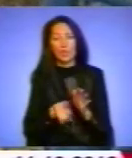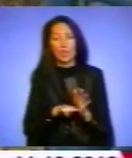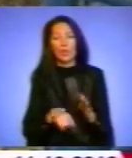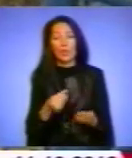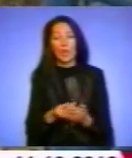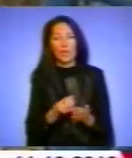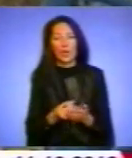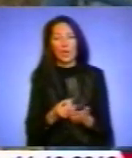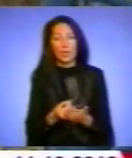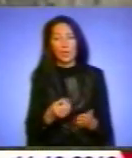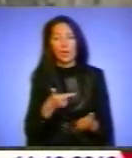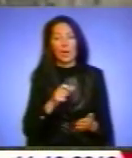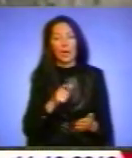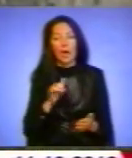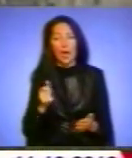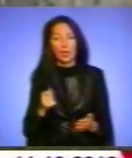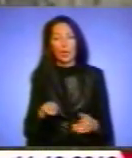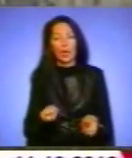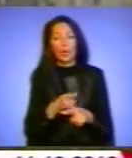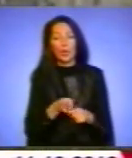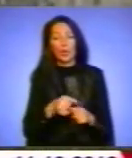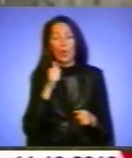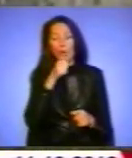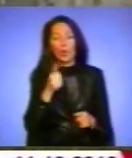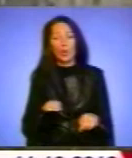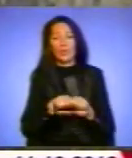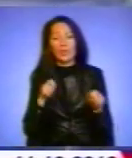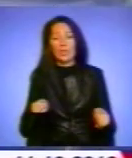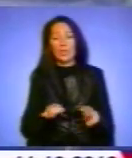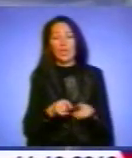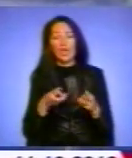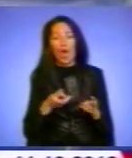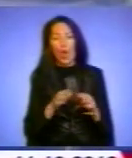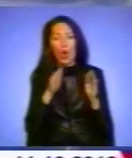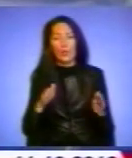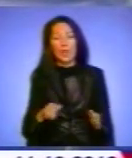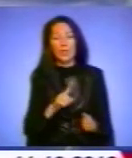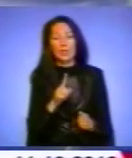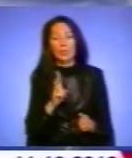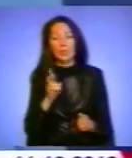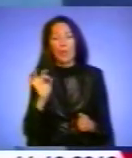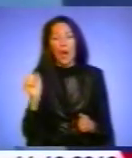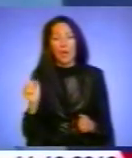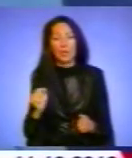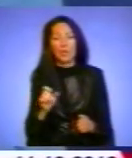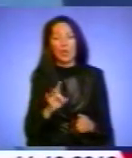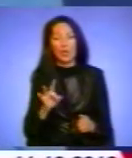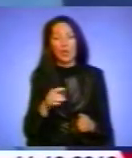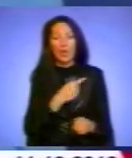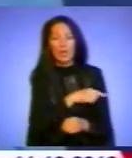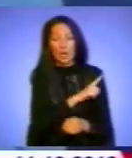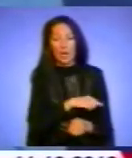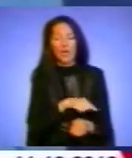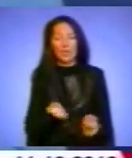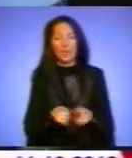Цьогоріч такі котельні відкрили у Збаразькій і Козівській районних лікарнях. Альтернативні види палива використовують і ті, в кого у